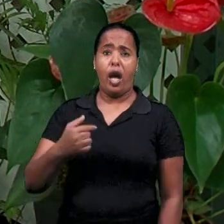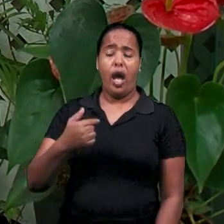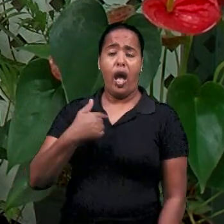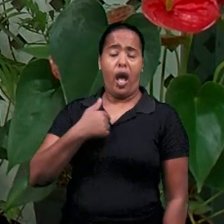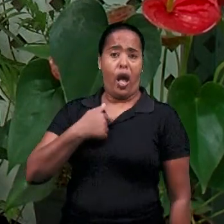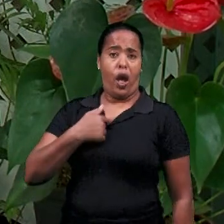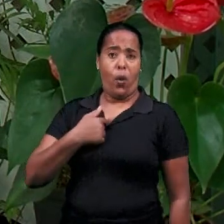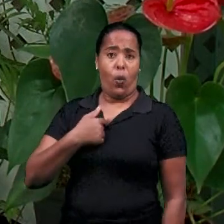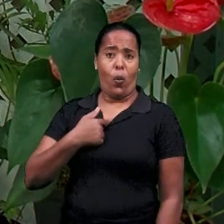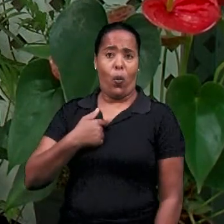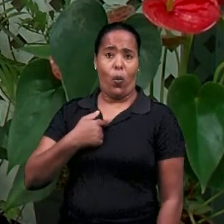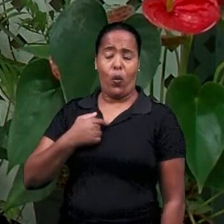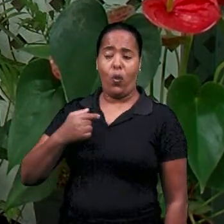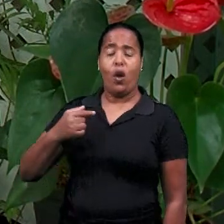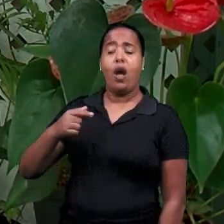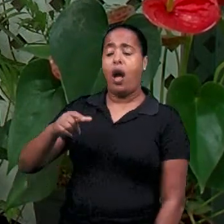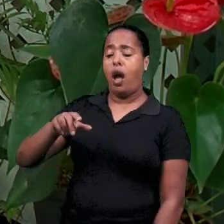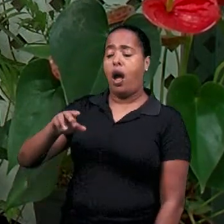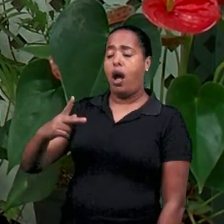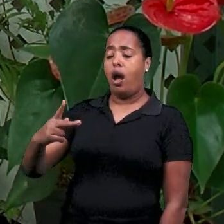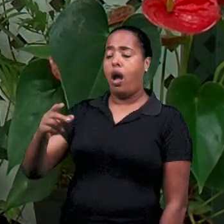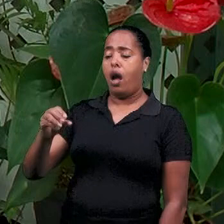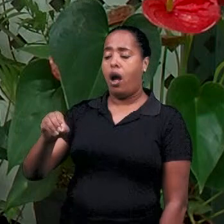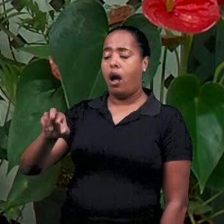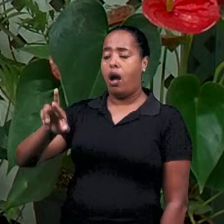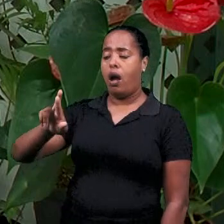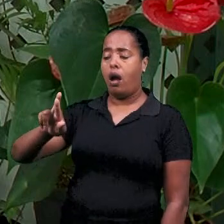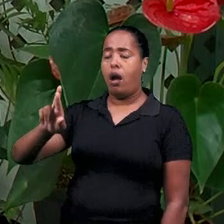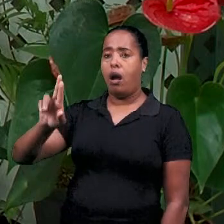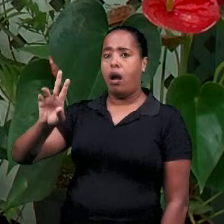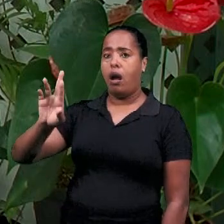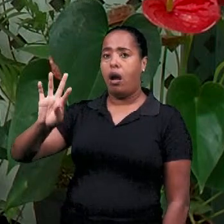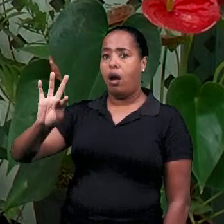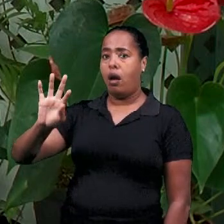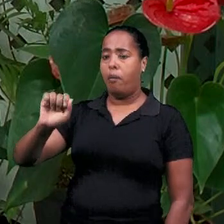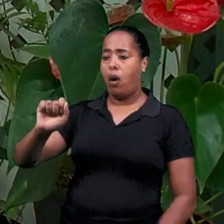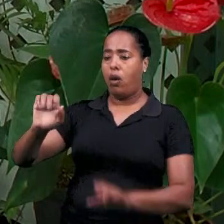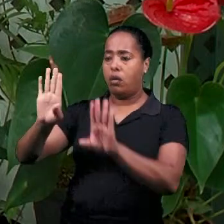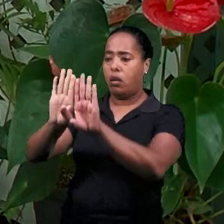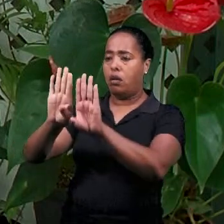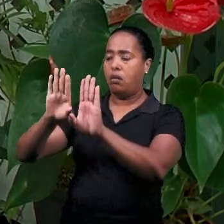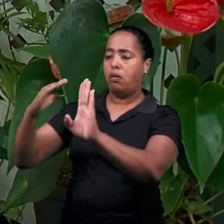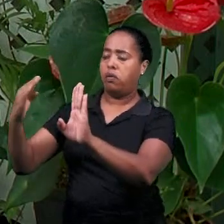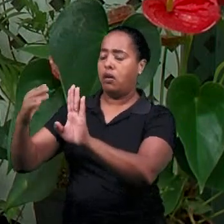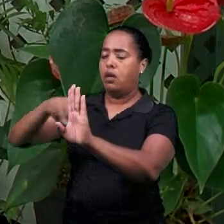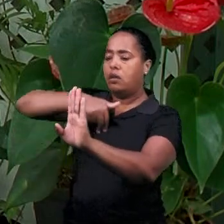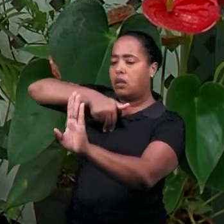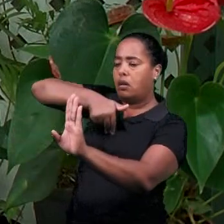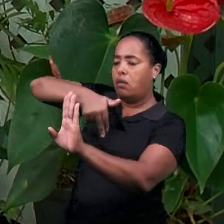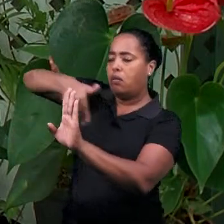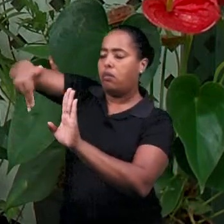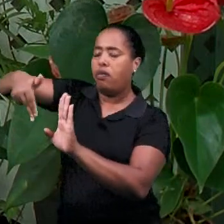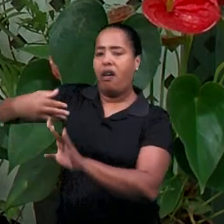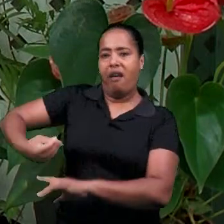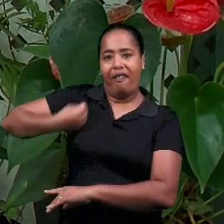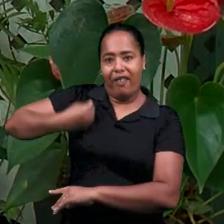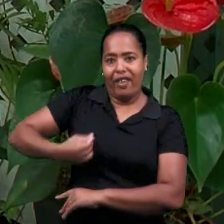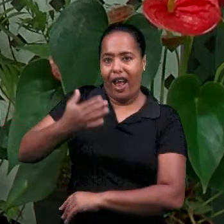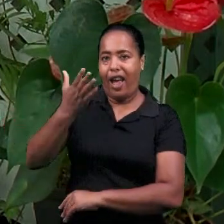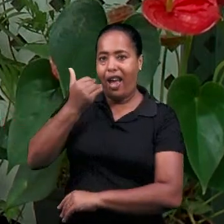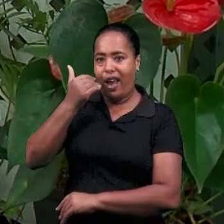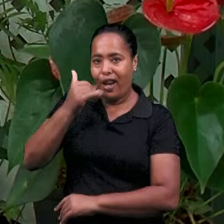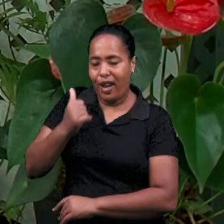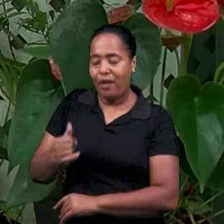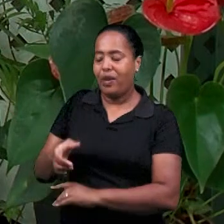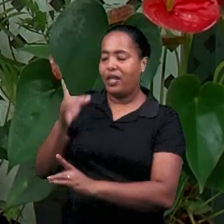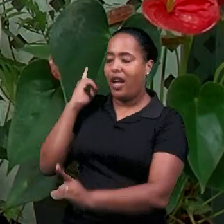pour cela qu'il est dit, je suis la porte. Celui qui entre par moi, il vivra. Il va se